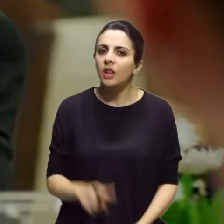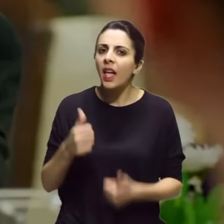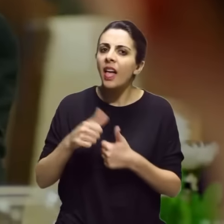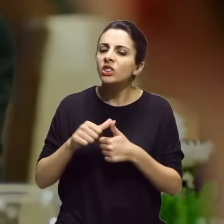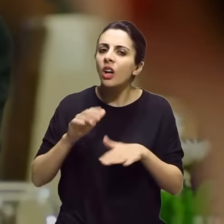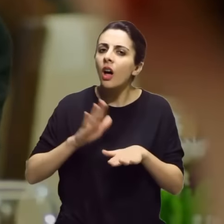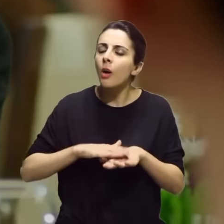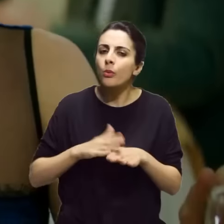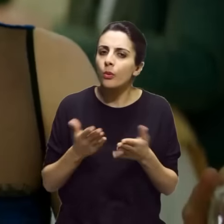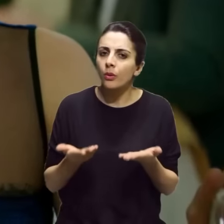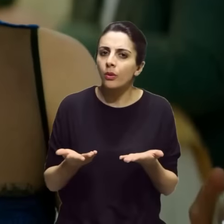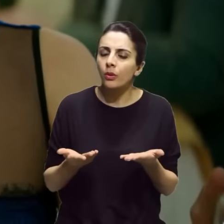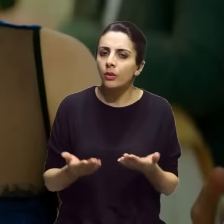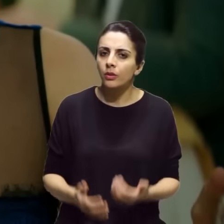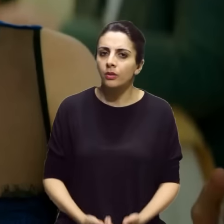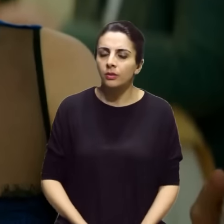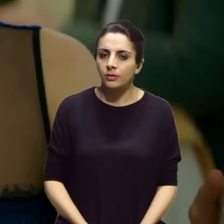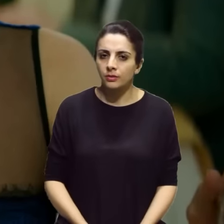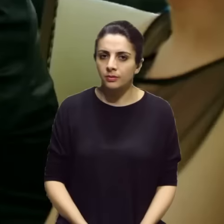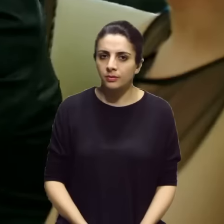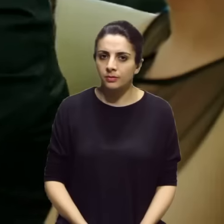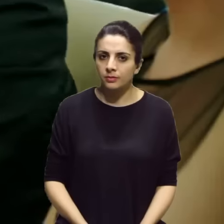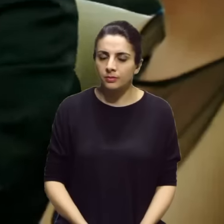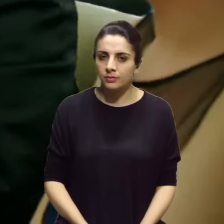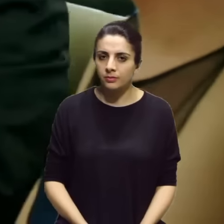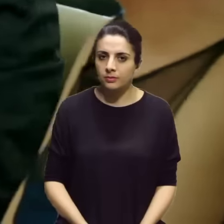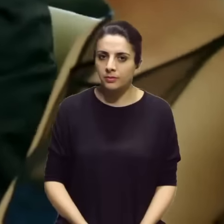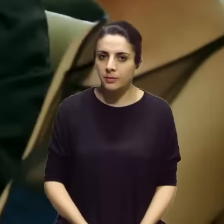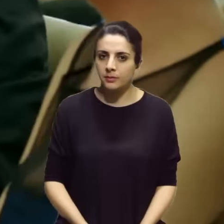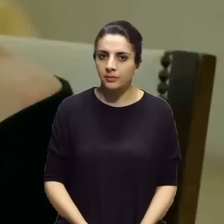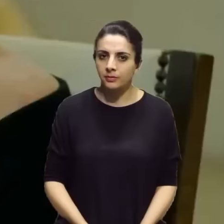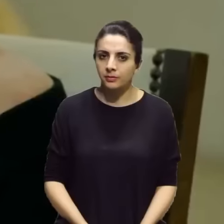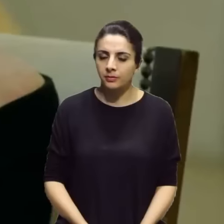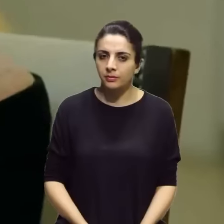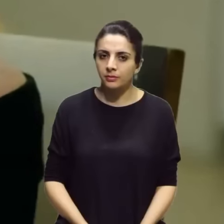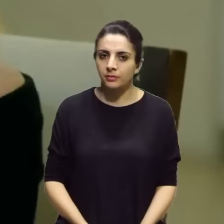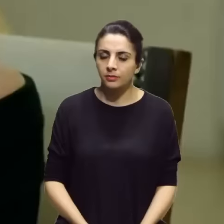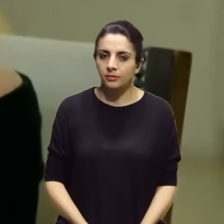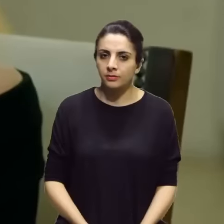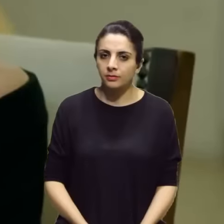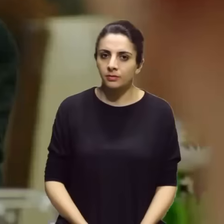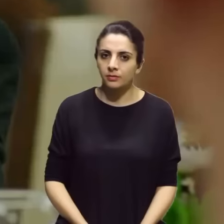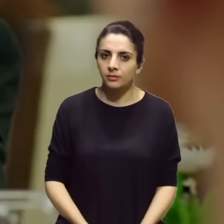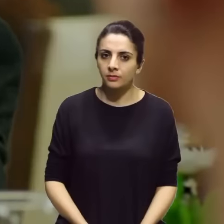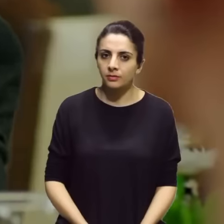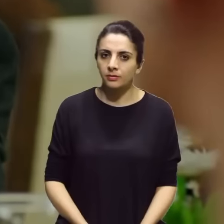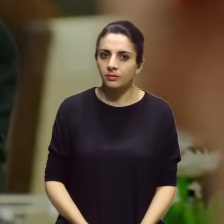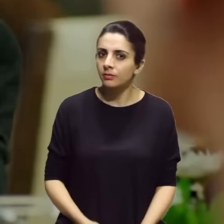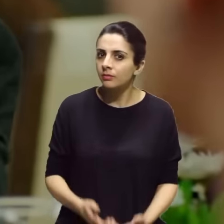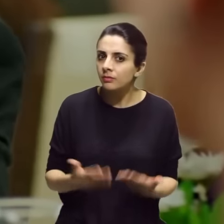Eşin ne yapıyor Reyhan? Reyhan'ın gülüşü dondu. Sabri ve Sevinç de şokta. Gözleri açılıverdi,